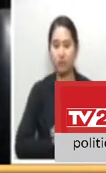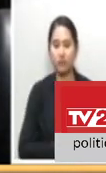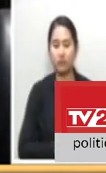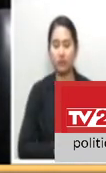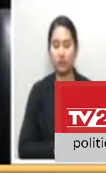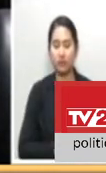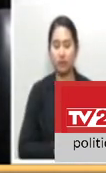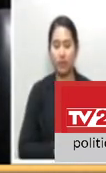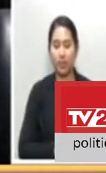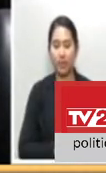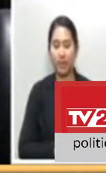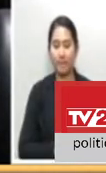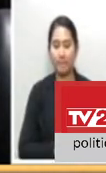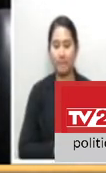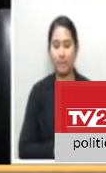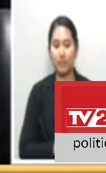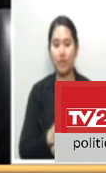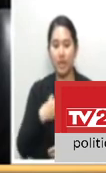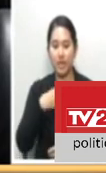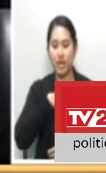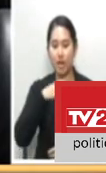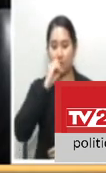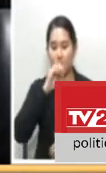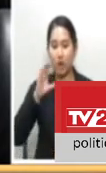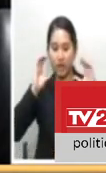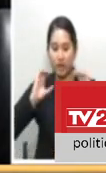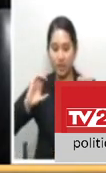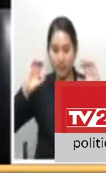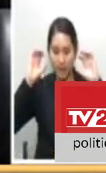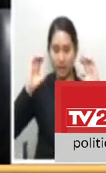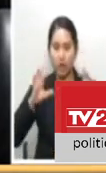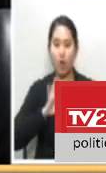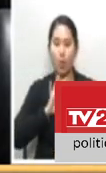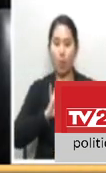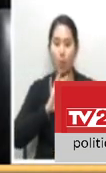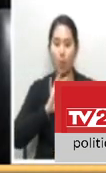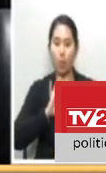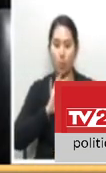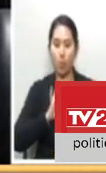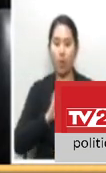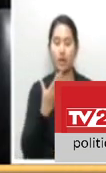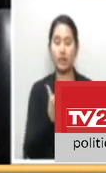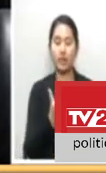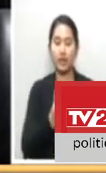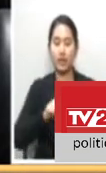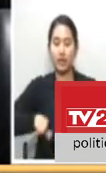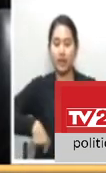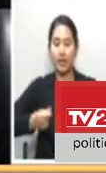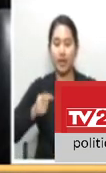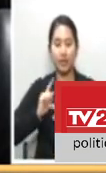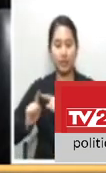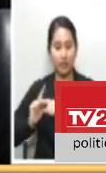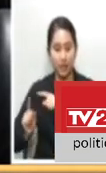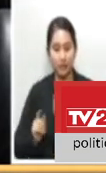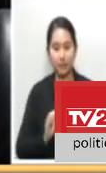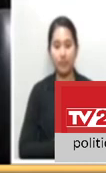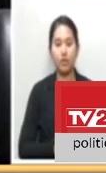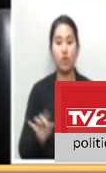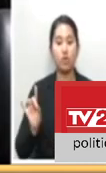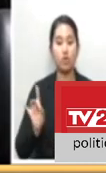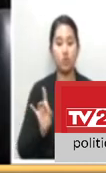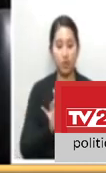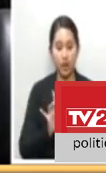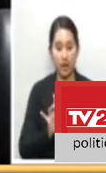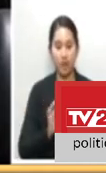นในสิ่งที่อยากบอกทางรัฐบาลและมีความเป็นห่วงทางรัฐบาลในการใช้งบประมาณและสุดท้าย